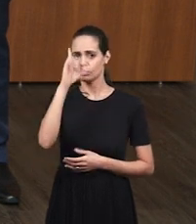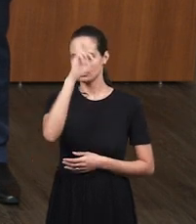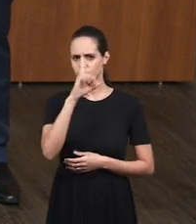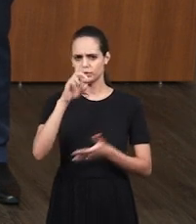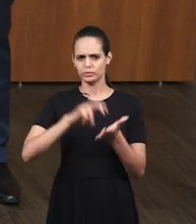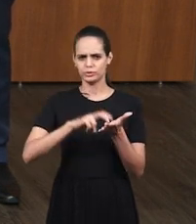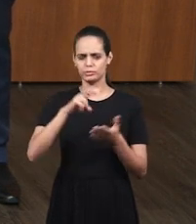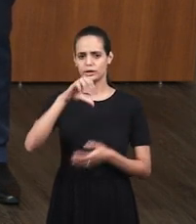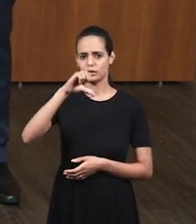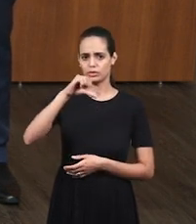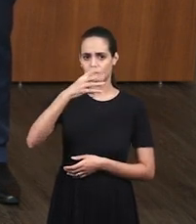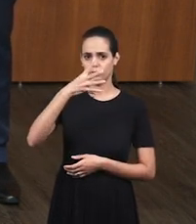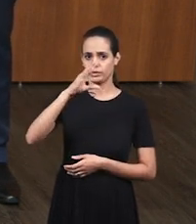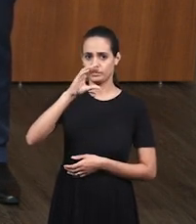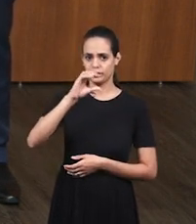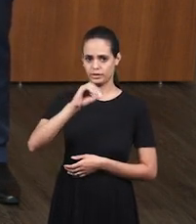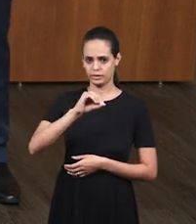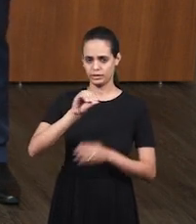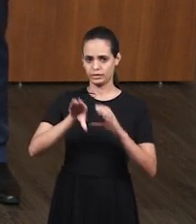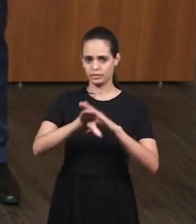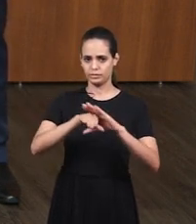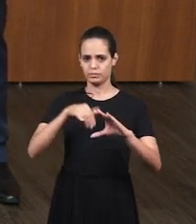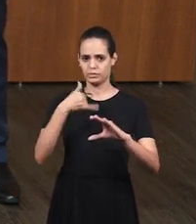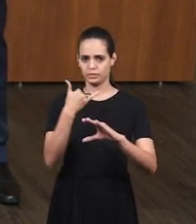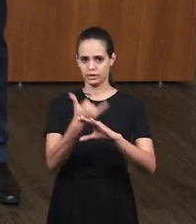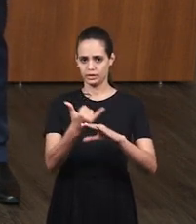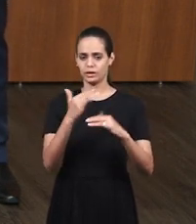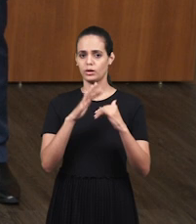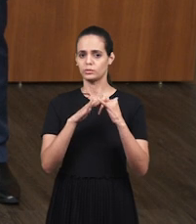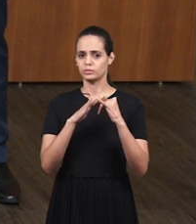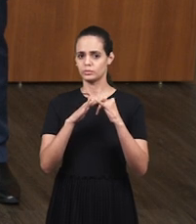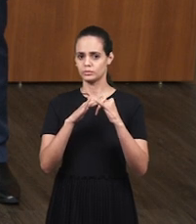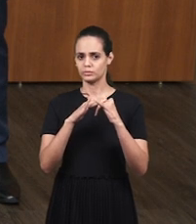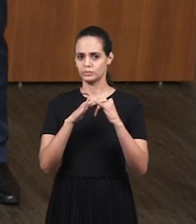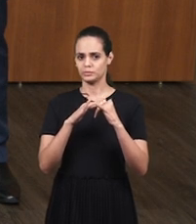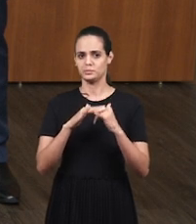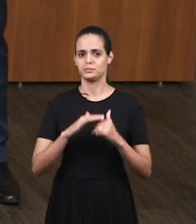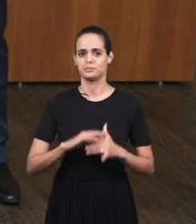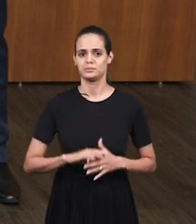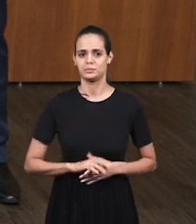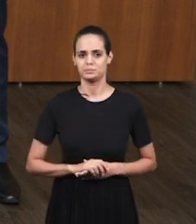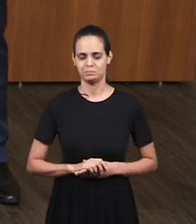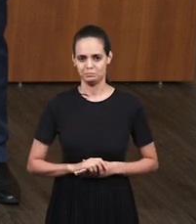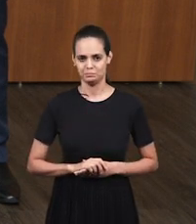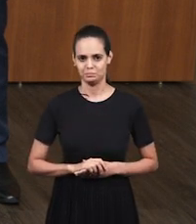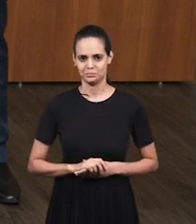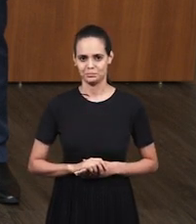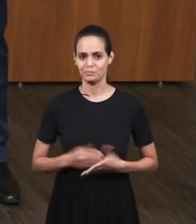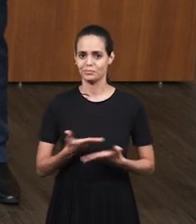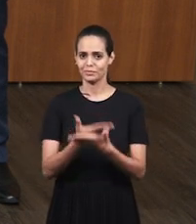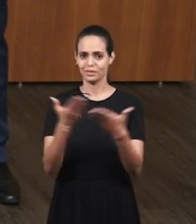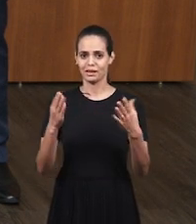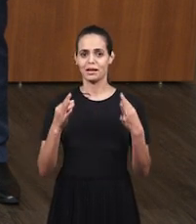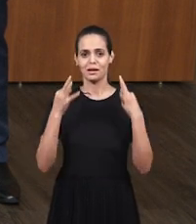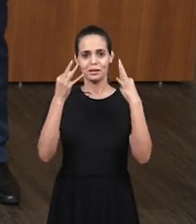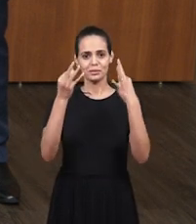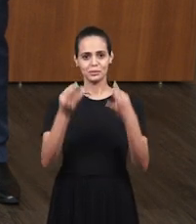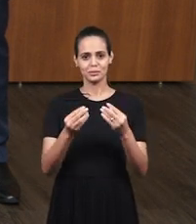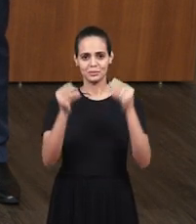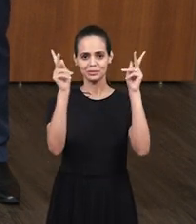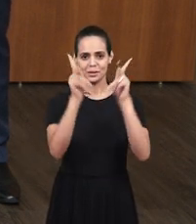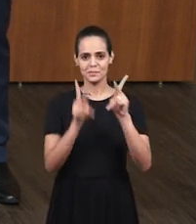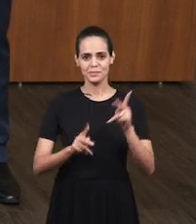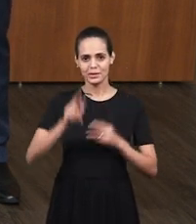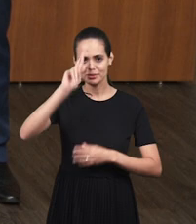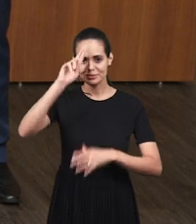В это воскресенье в 9:40 утра на канале официальном нашем на Ютубе. Всем